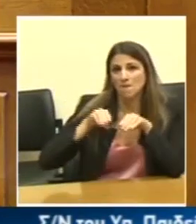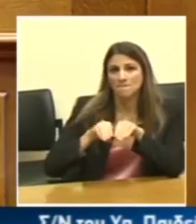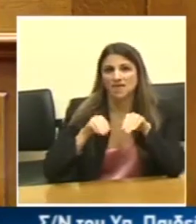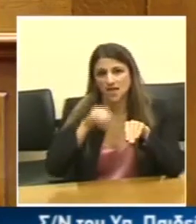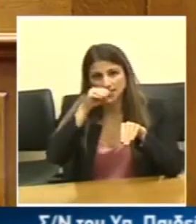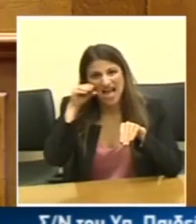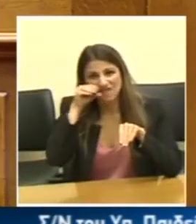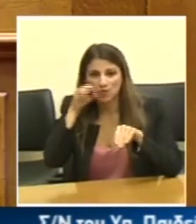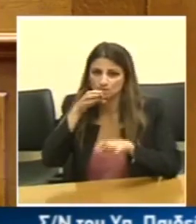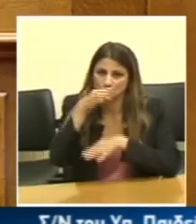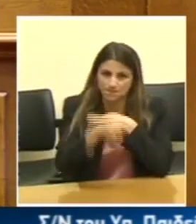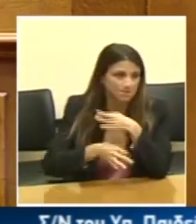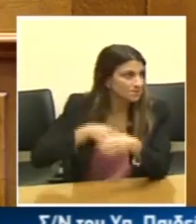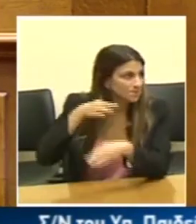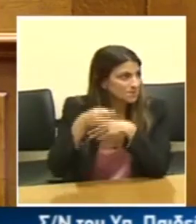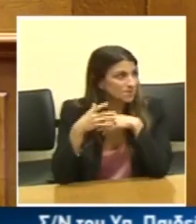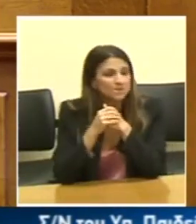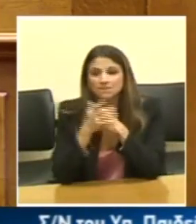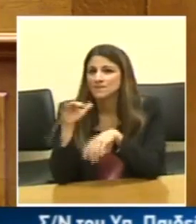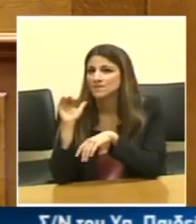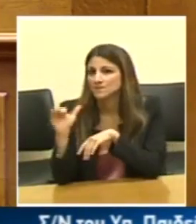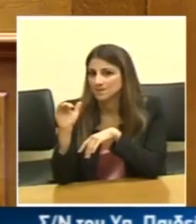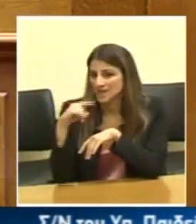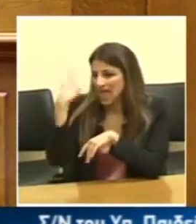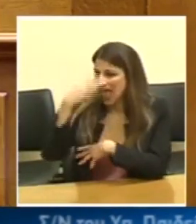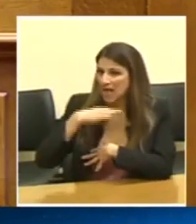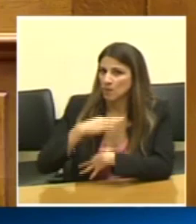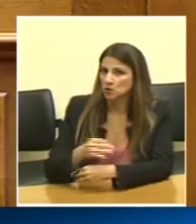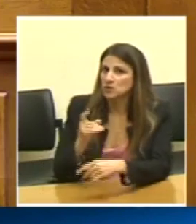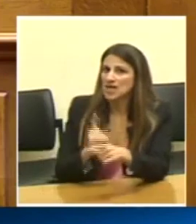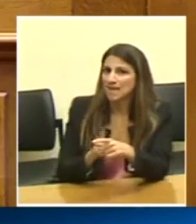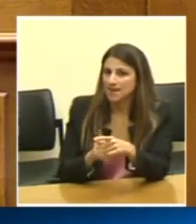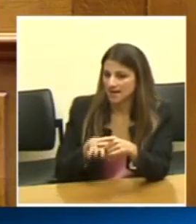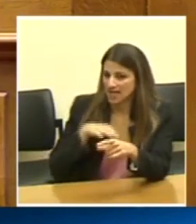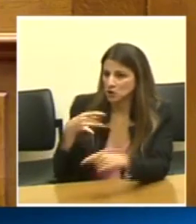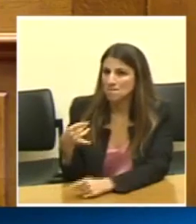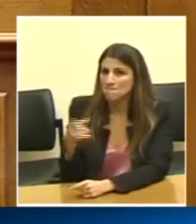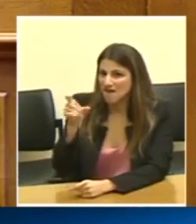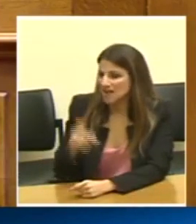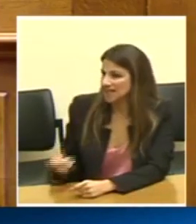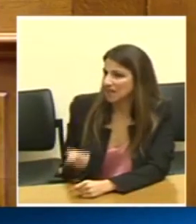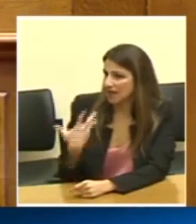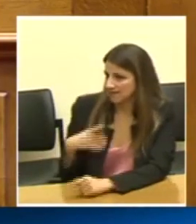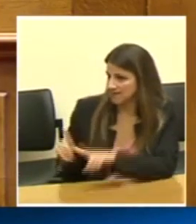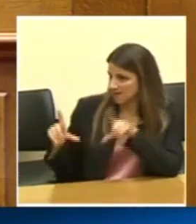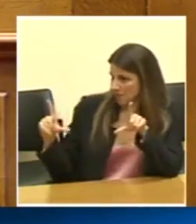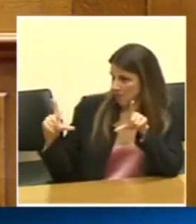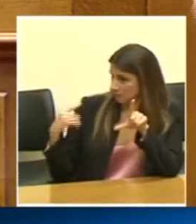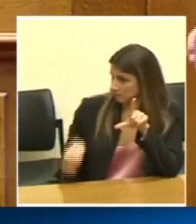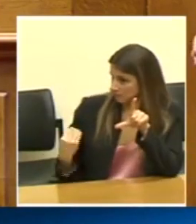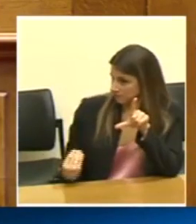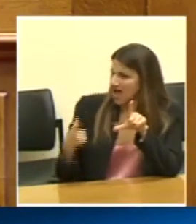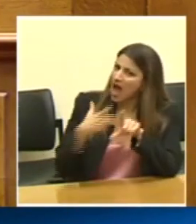Κύριε Παφίλη, μπαίνετε κι εσείς στην εύκολη κουλτούρα της εικόνας, κάτι που είναι πολύ προσφυλές στη